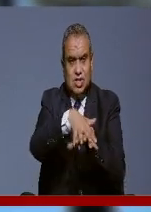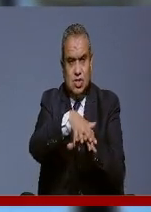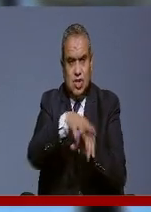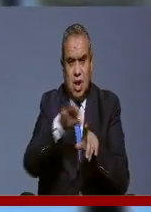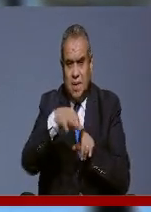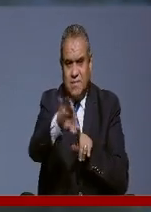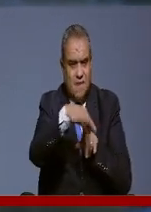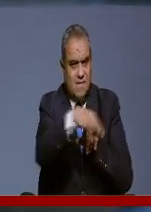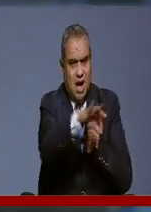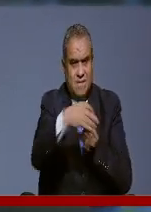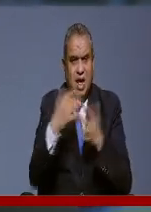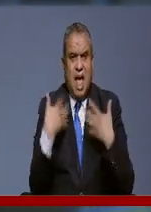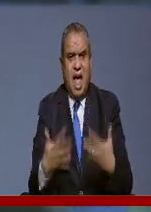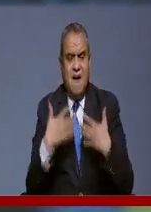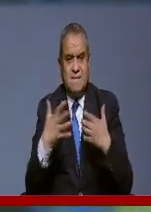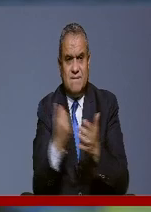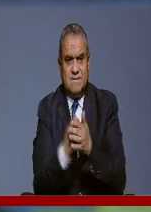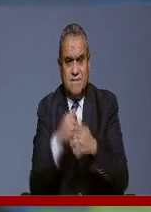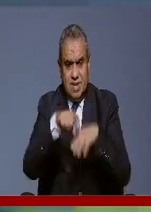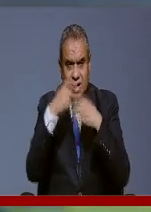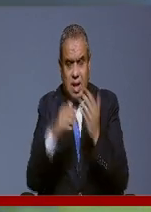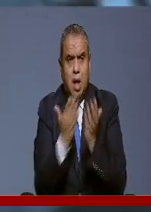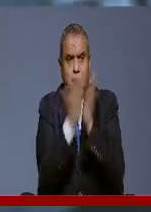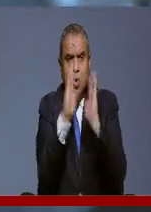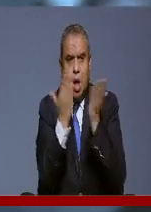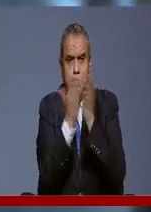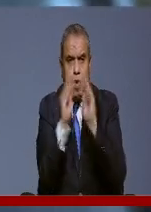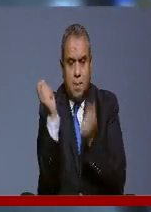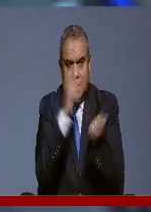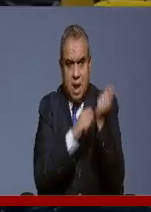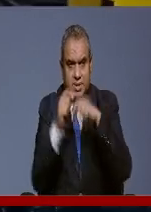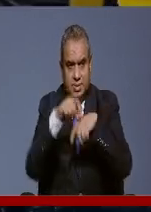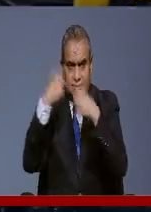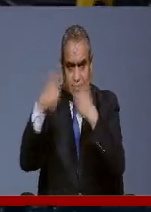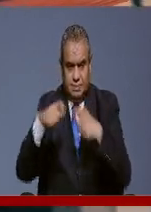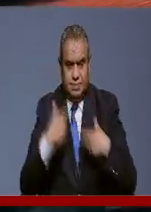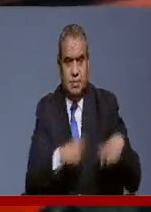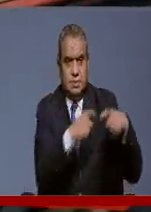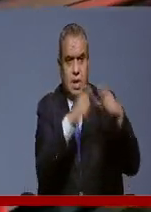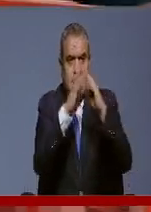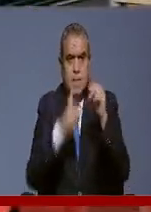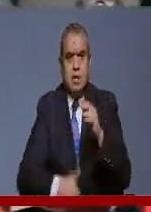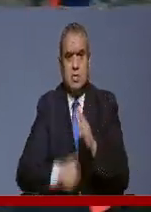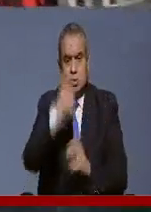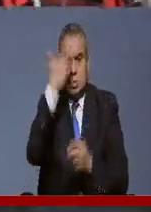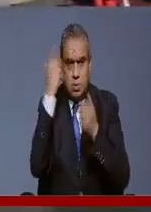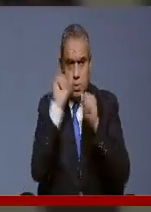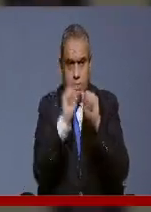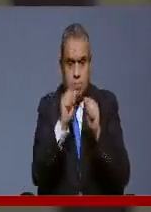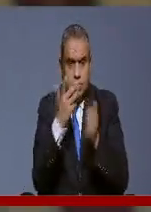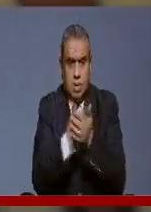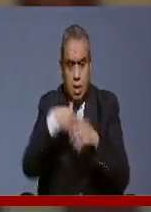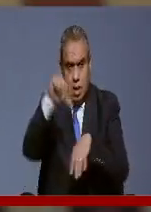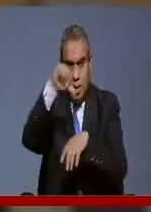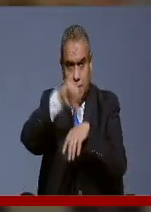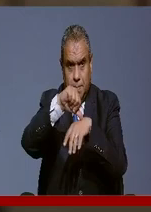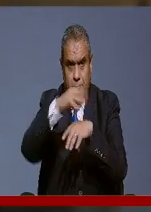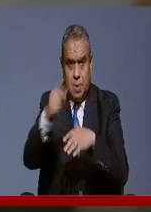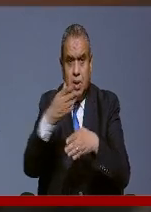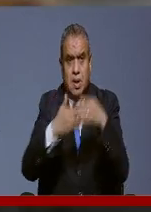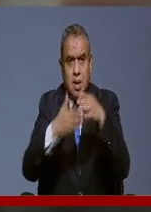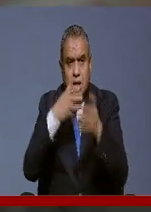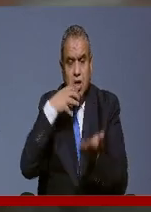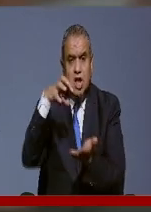اساس لتجمعات صناعيه حديثه ومتطوره في كل اقاليم مصر وجنب كل منطقه صناعيه بنينا مدن